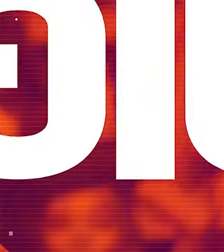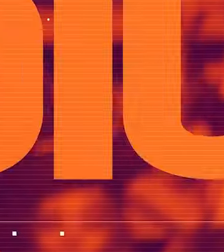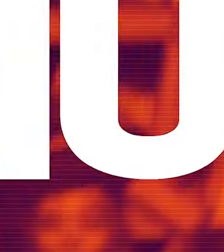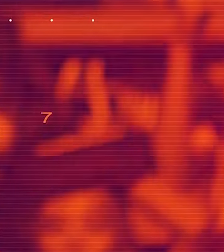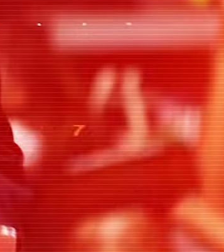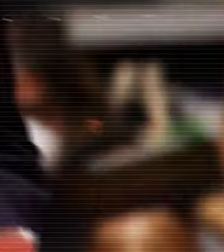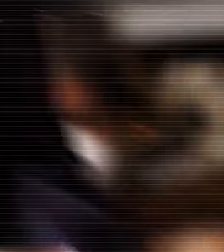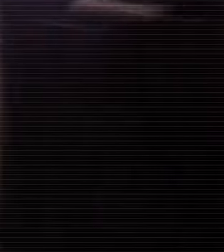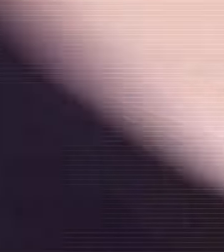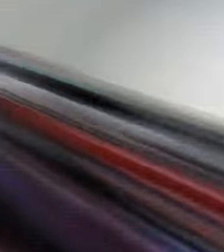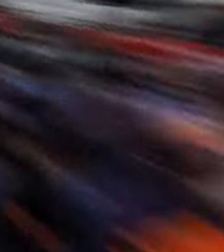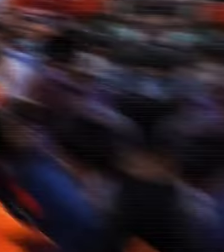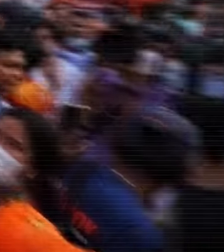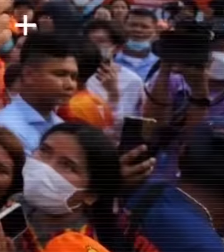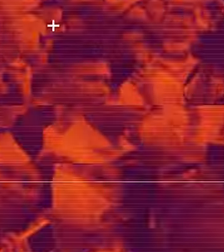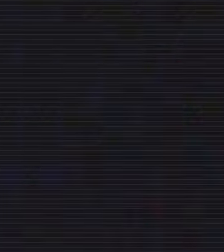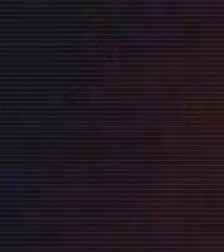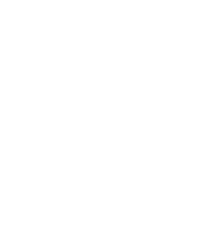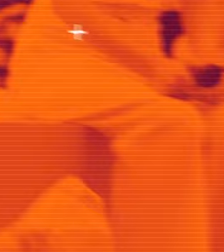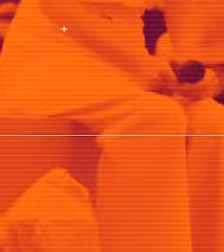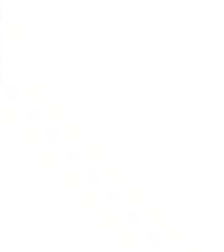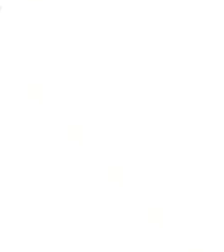รี